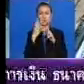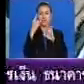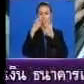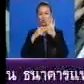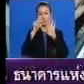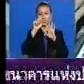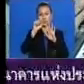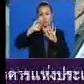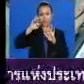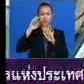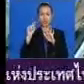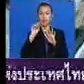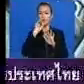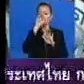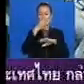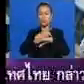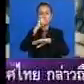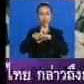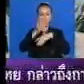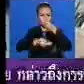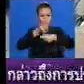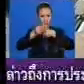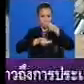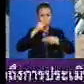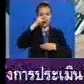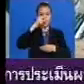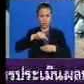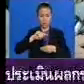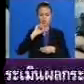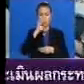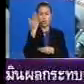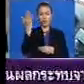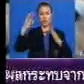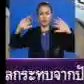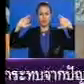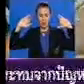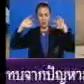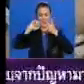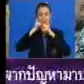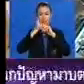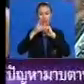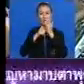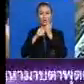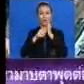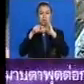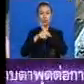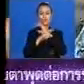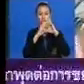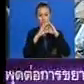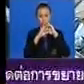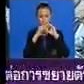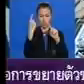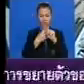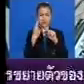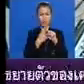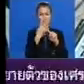นาครครับประธานกรรมการและสภาหอการค้าแห่งประเทศไทยได้เรียกร้องให้รัฐบาลเร่งแก้ไขปัญหามาบตะพุฒให้เสร็จภายใน 4-5เดือนตามที่